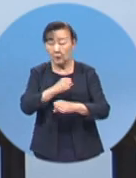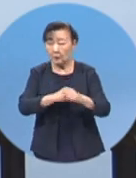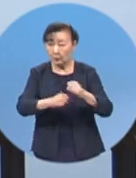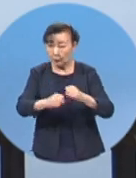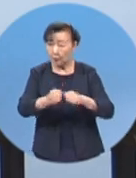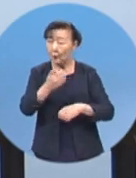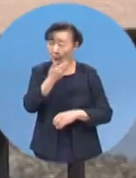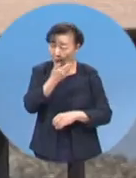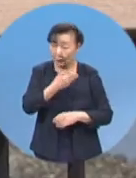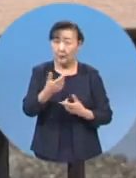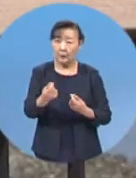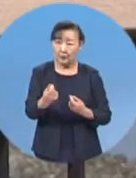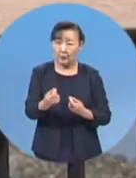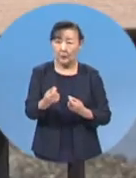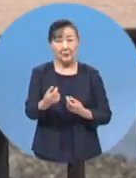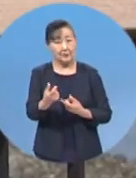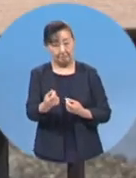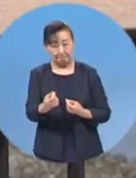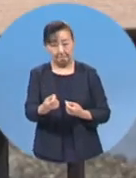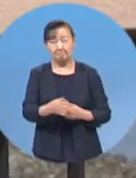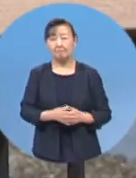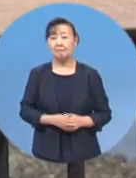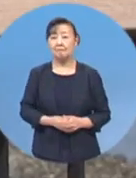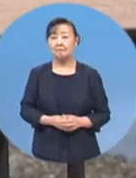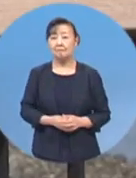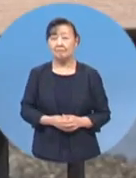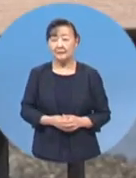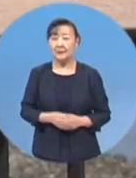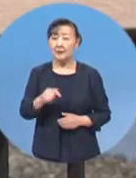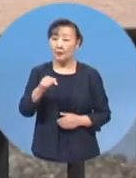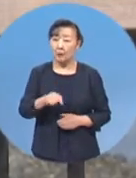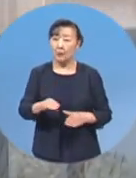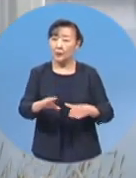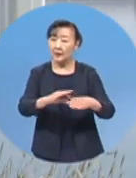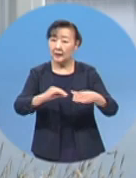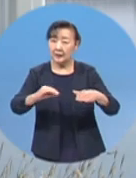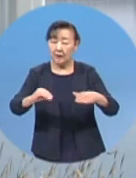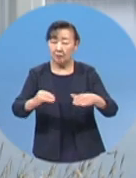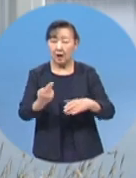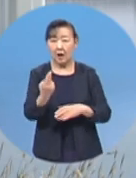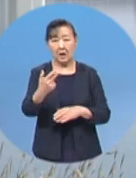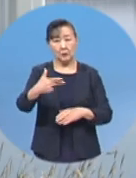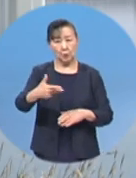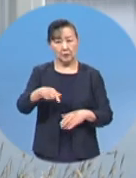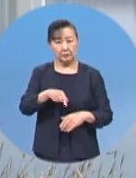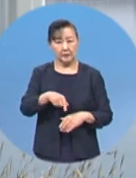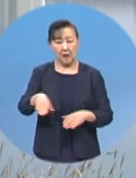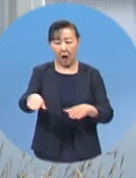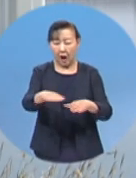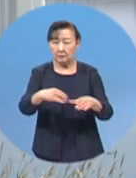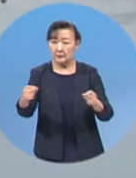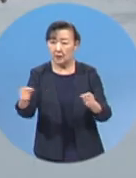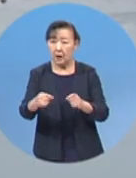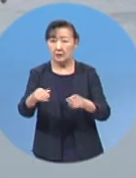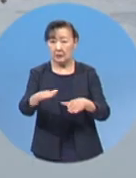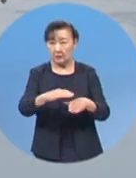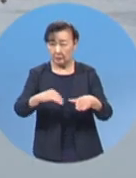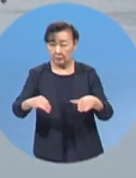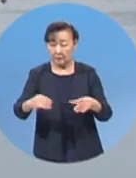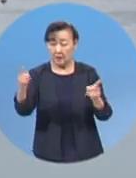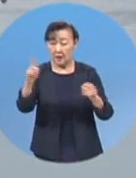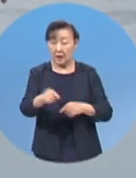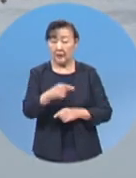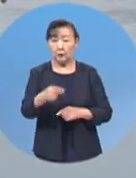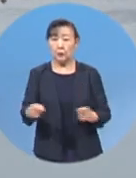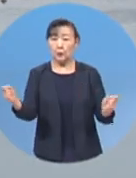大切ですね。 そうですね。八ツ干潟はこういう都市部にねある干潟なので、人との距離が